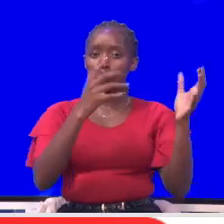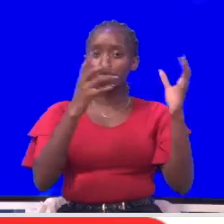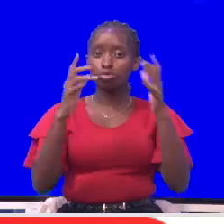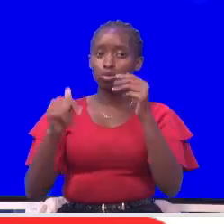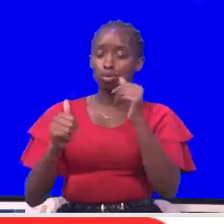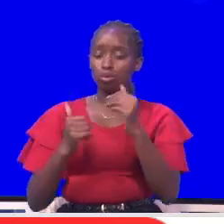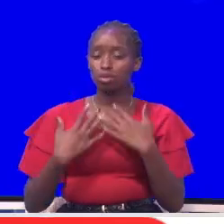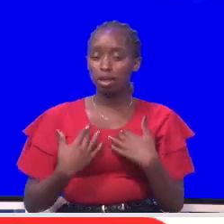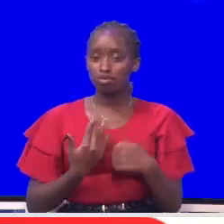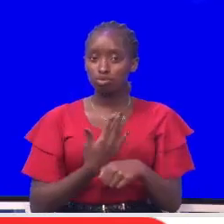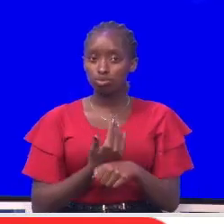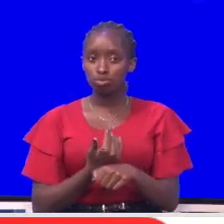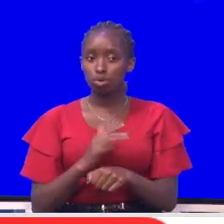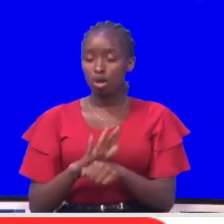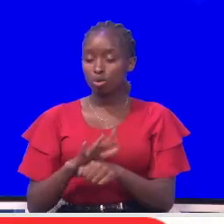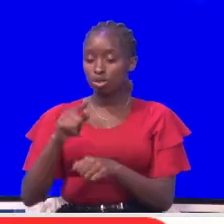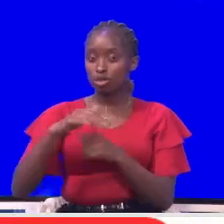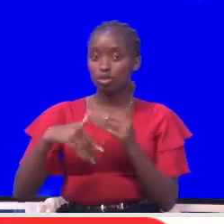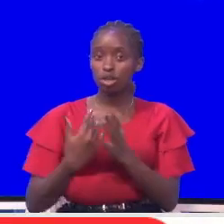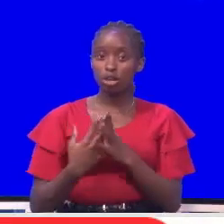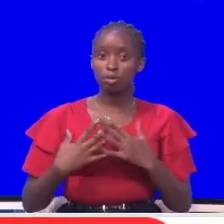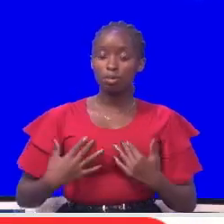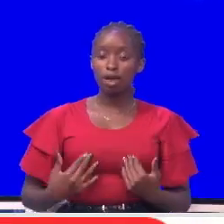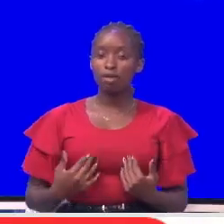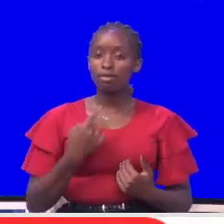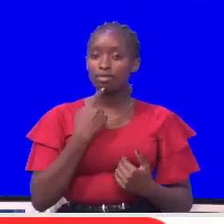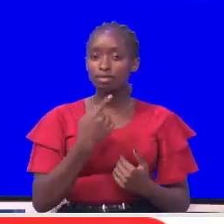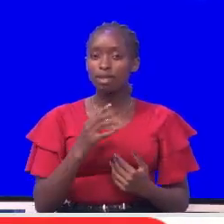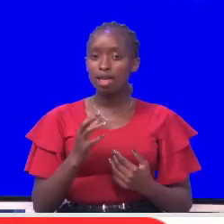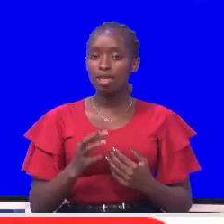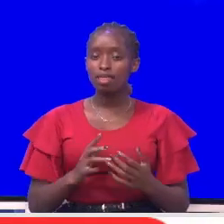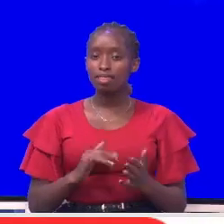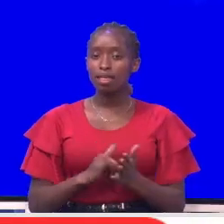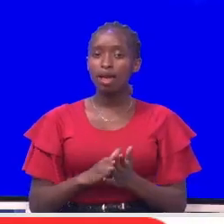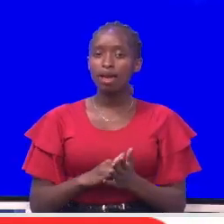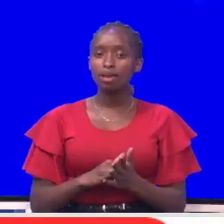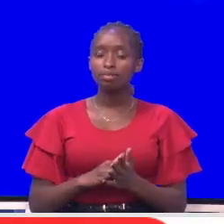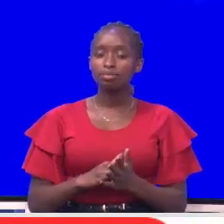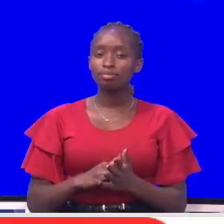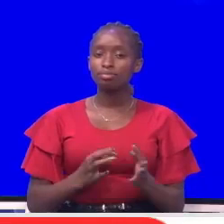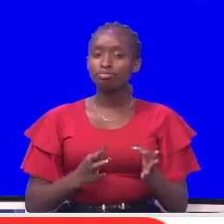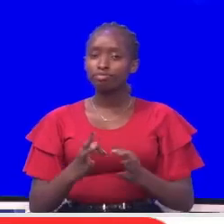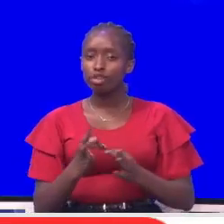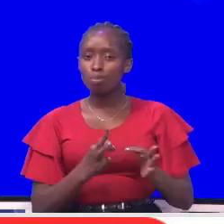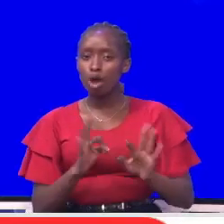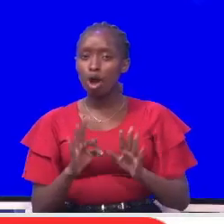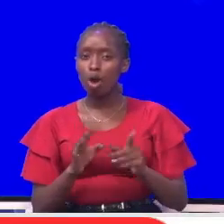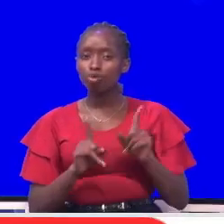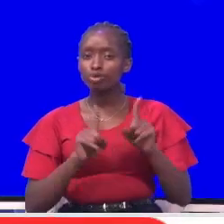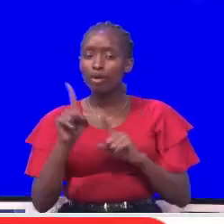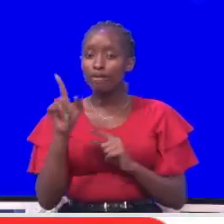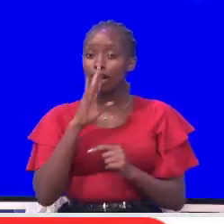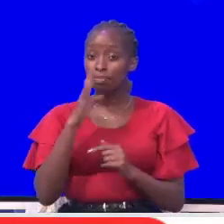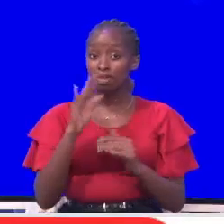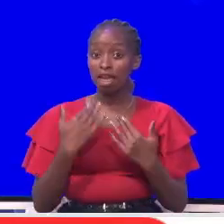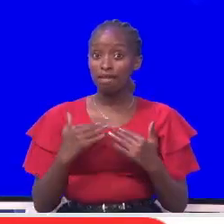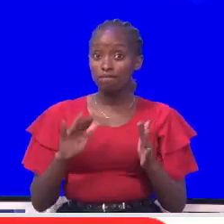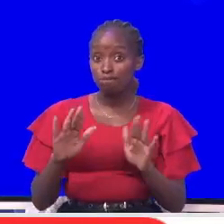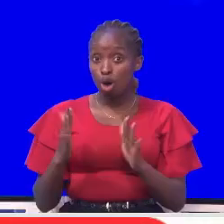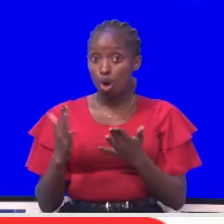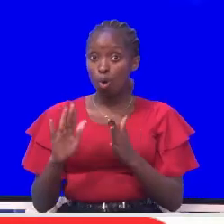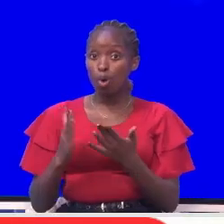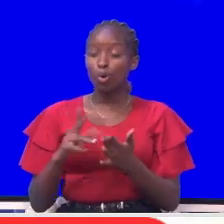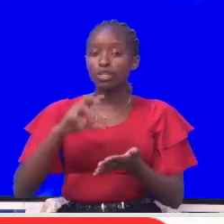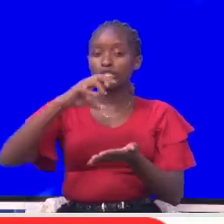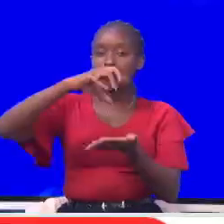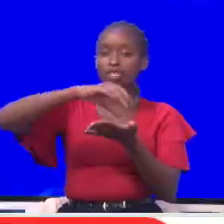wengi, huku watangazaji wakisimulia safari ilivyokuwa tangu tarehe 13 Machi mwaka 2023. Kituo hicho